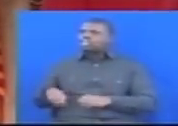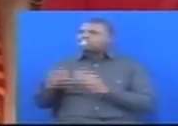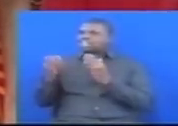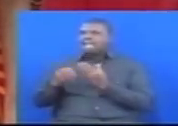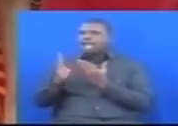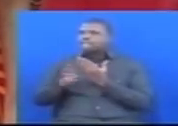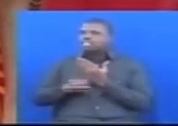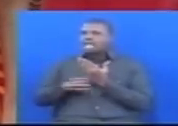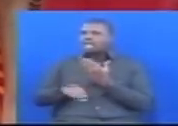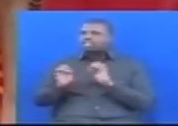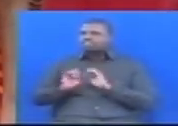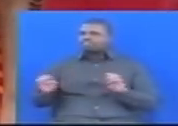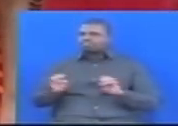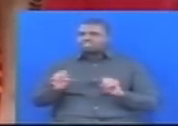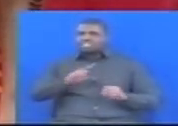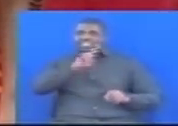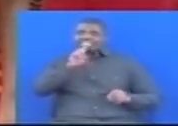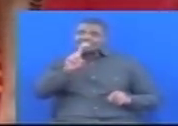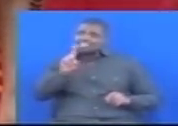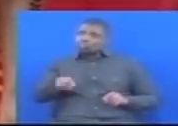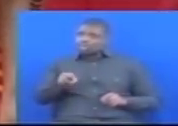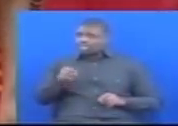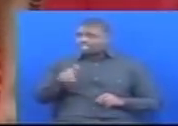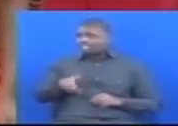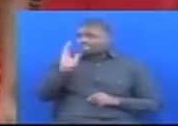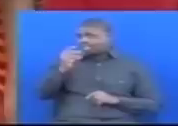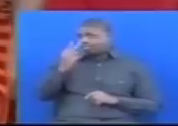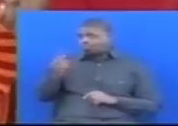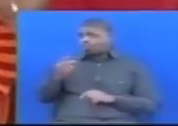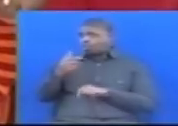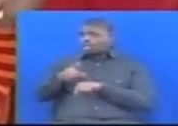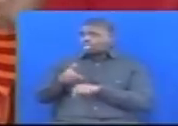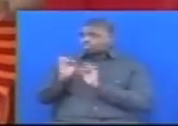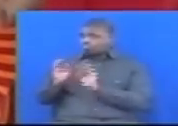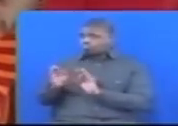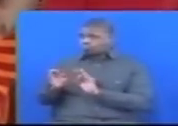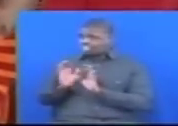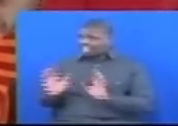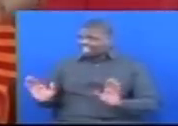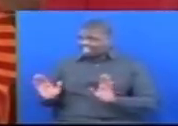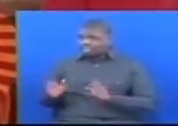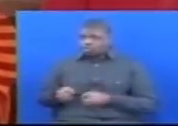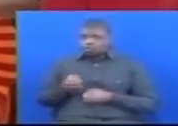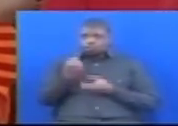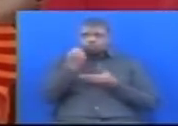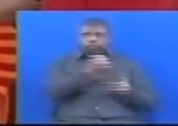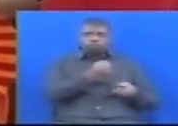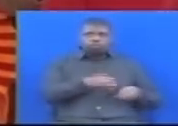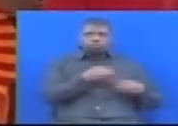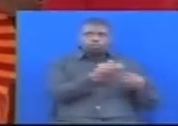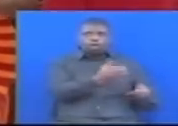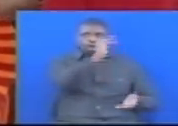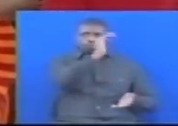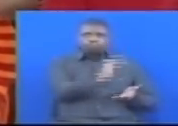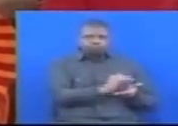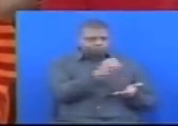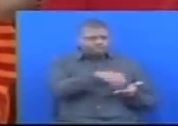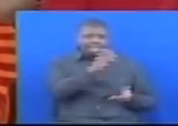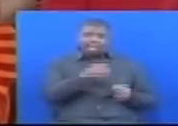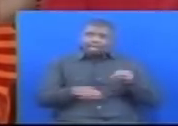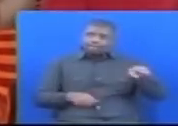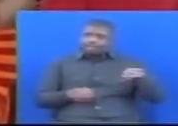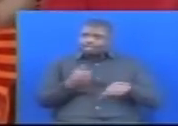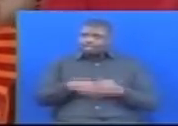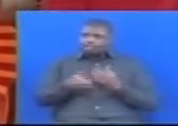hasara. Je, swali langu, je, serikali haioni ni wakati mwafaka kuwa inatoa ruzuku ya upungufu wa gharama